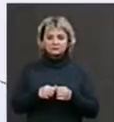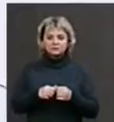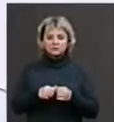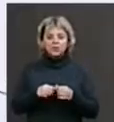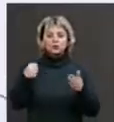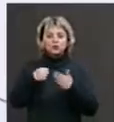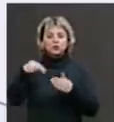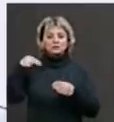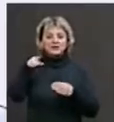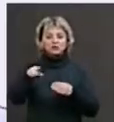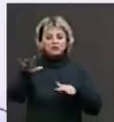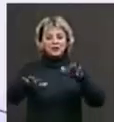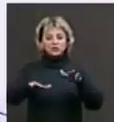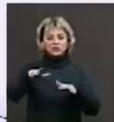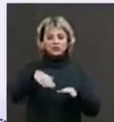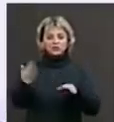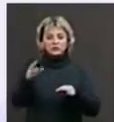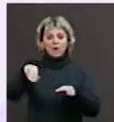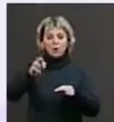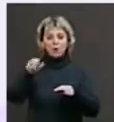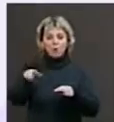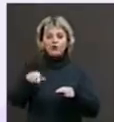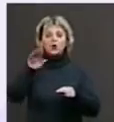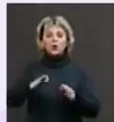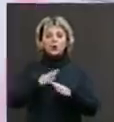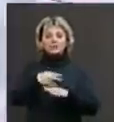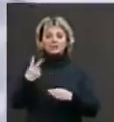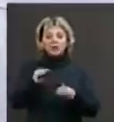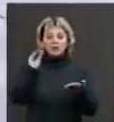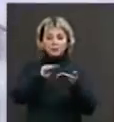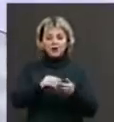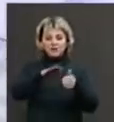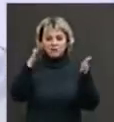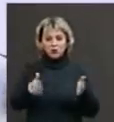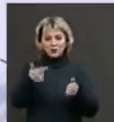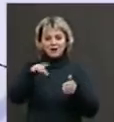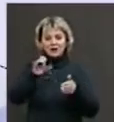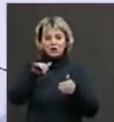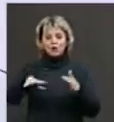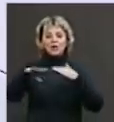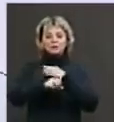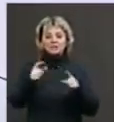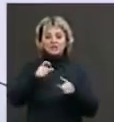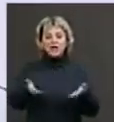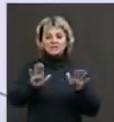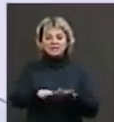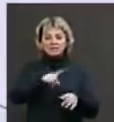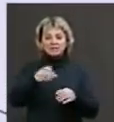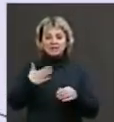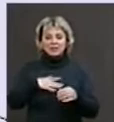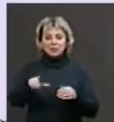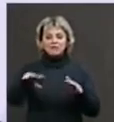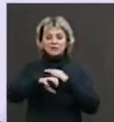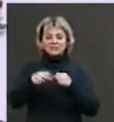До перерыва качели снова качнулись в тамбовскую сторону. Гости дважды поразили ворота Горелого. Но последнее слово осталось за нами. В